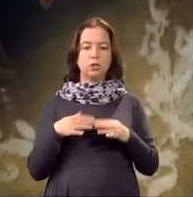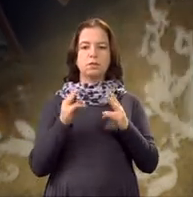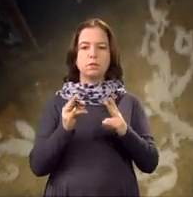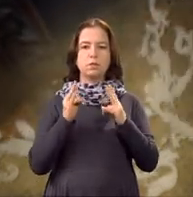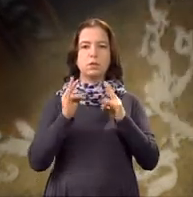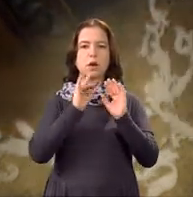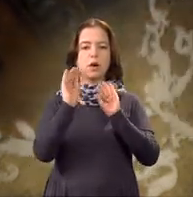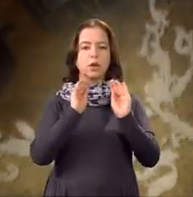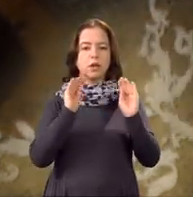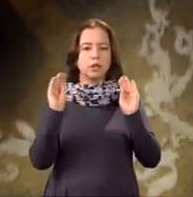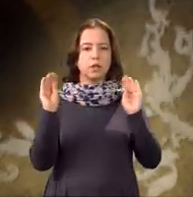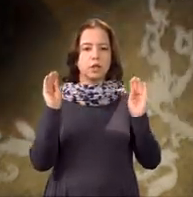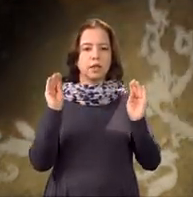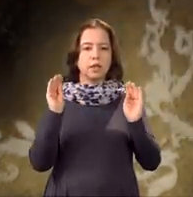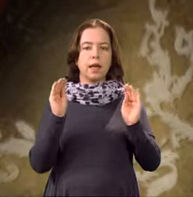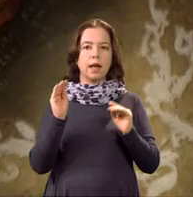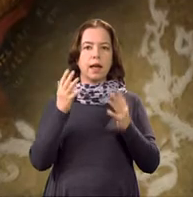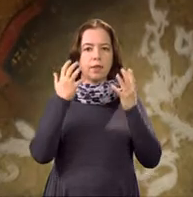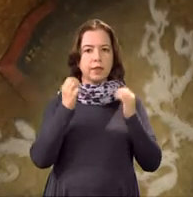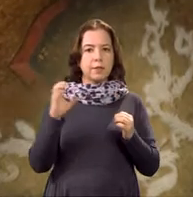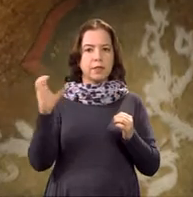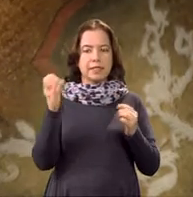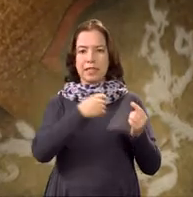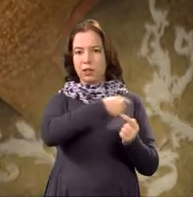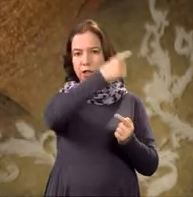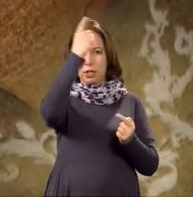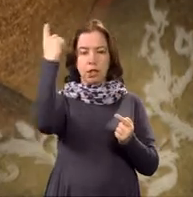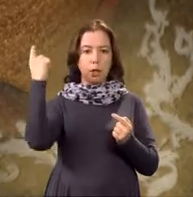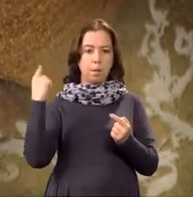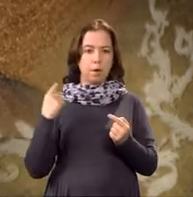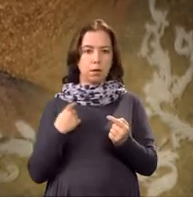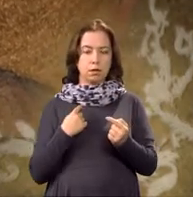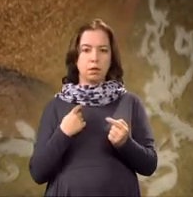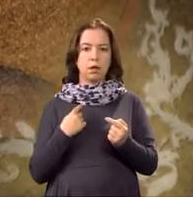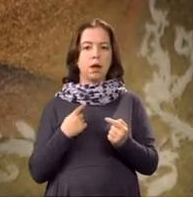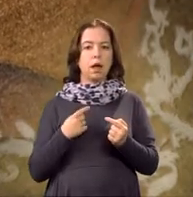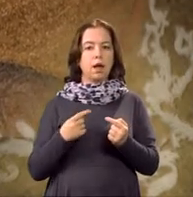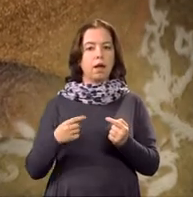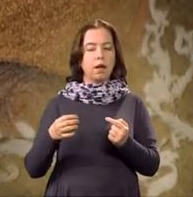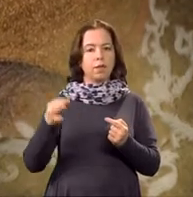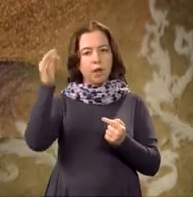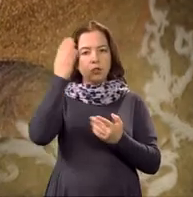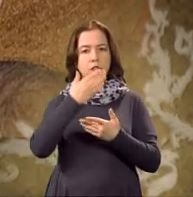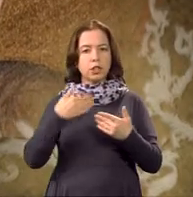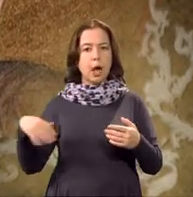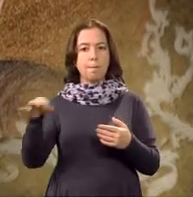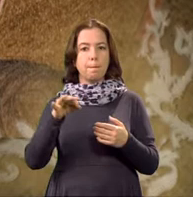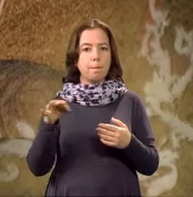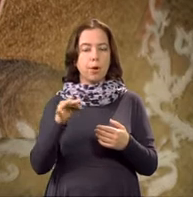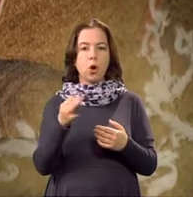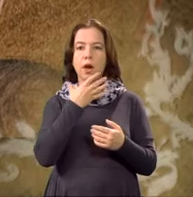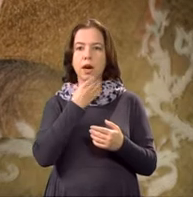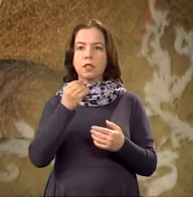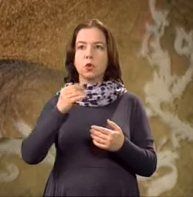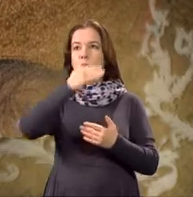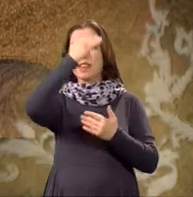Витончений орнамент в'ється темно-синім німбом навколо голови, нагадуючи про красу Небесного Царства,